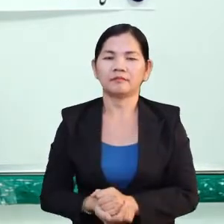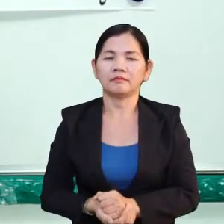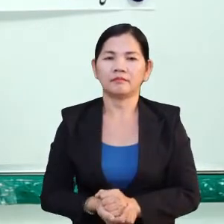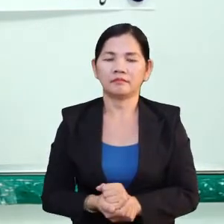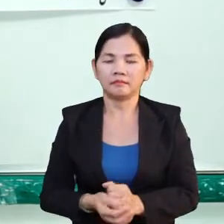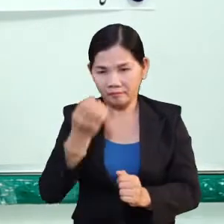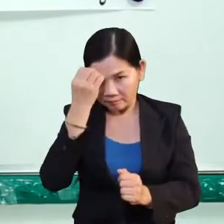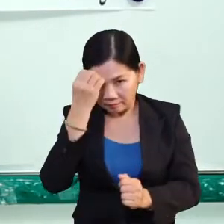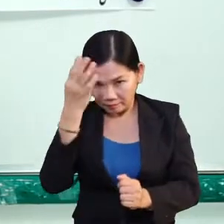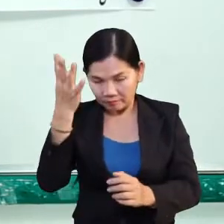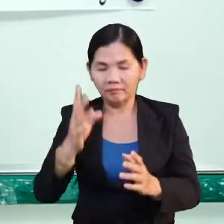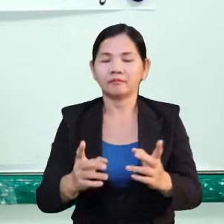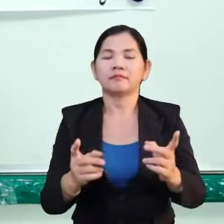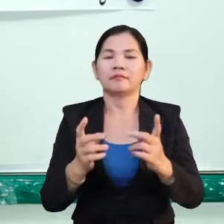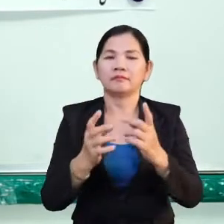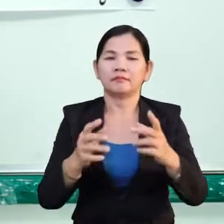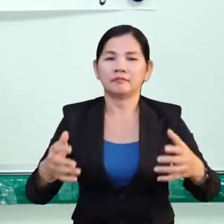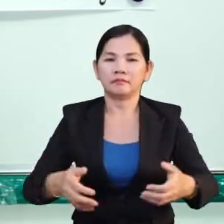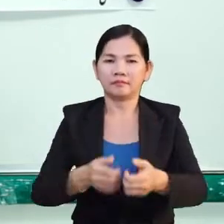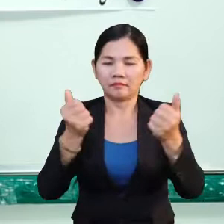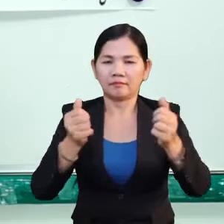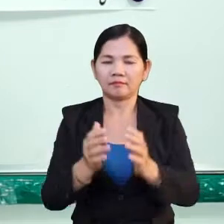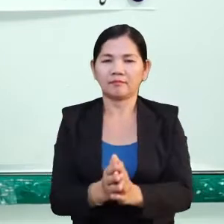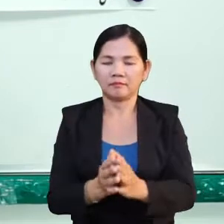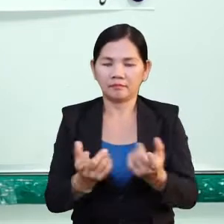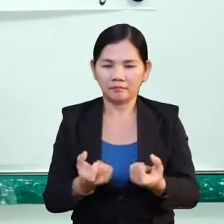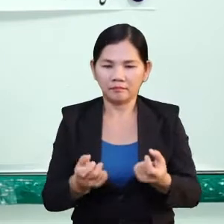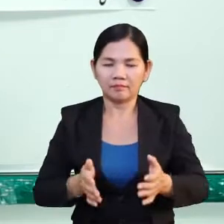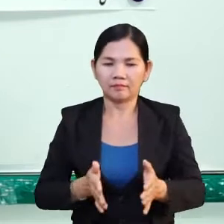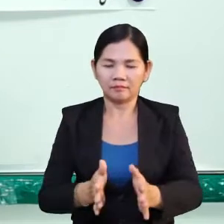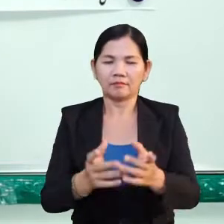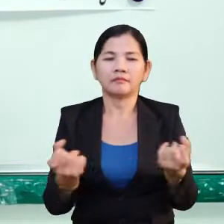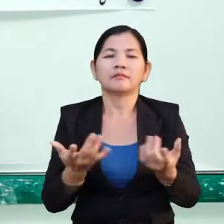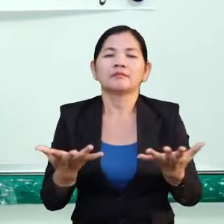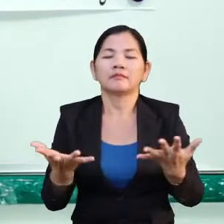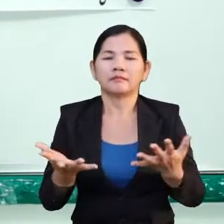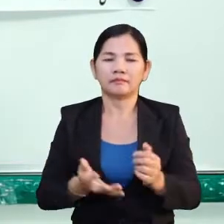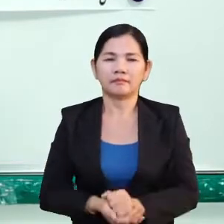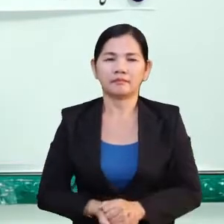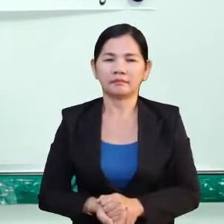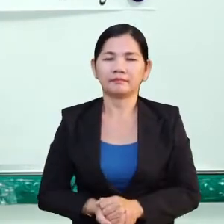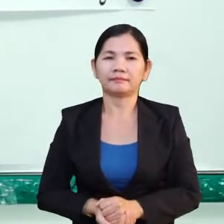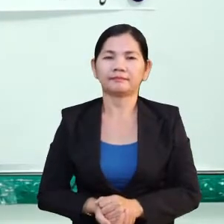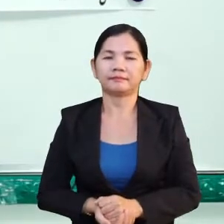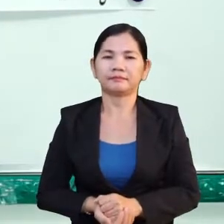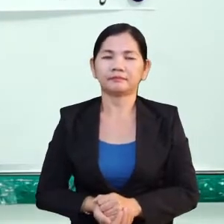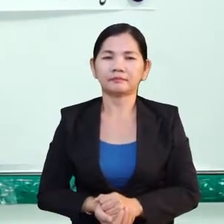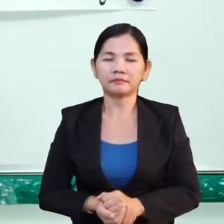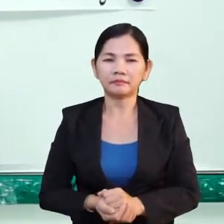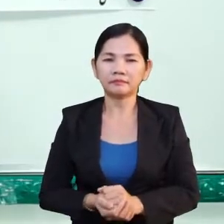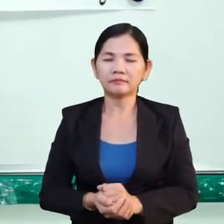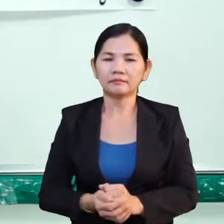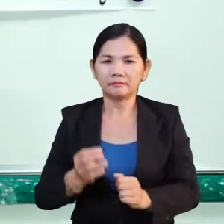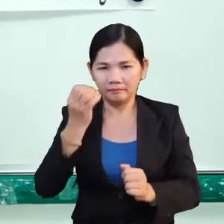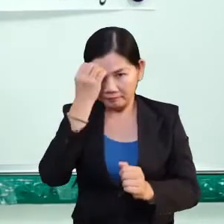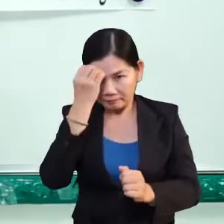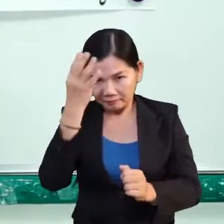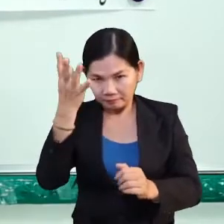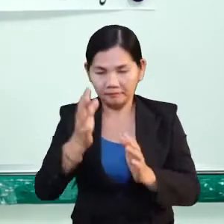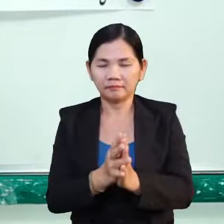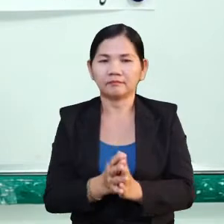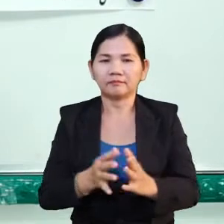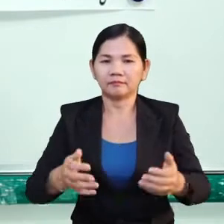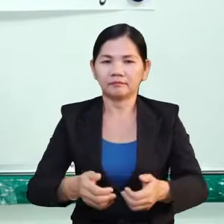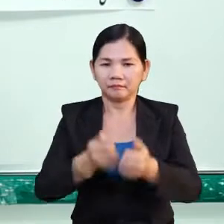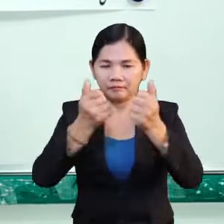ដើម្បីបង្ការគ្រោះថ្នាក់នៅតាមផ្លូវតើកូនត្រូវធ្វើដូចម្ដេចម្ដងទៀតណាដើម្បីបង្ការគ្រោះ